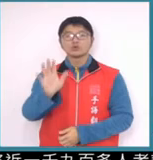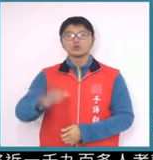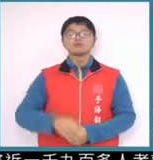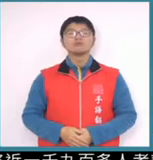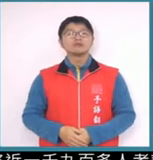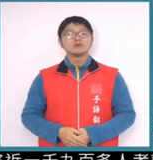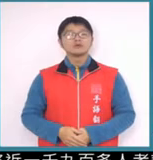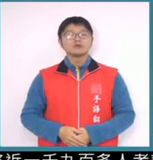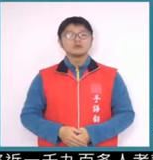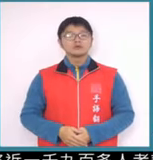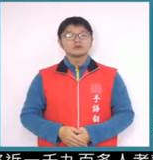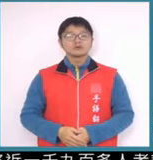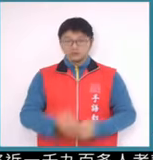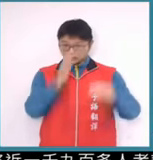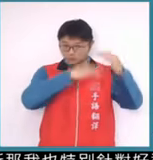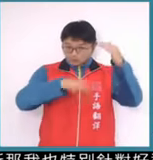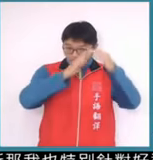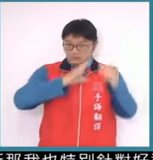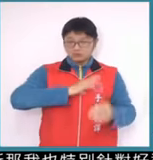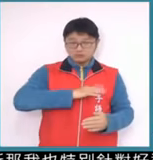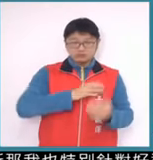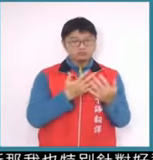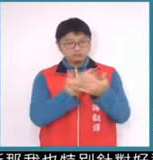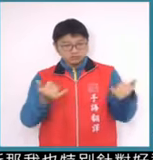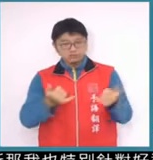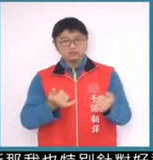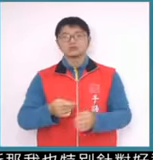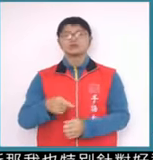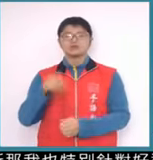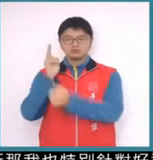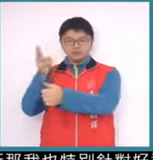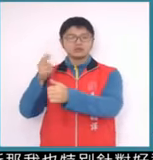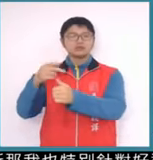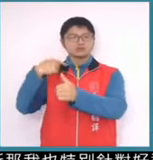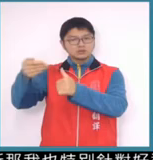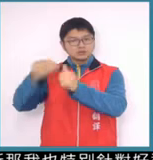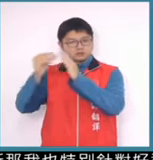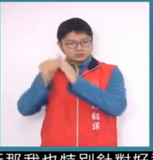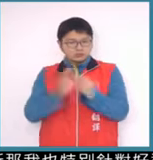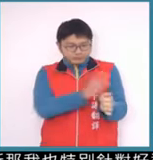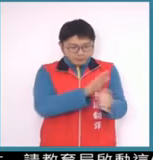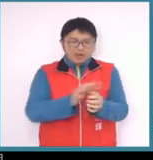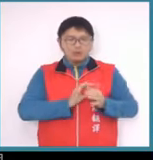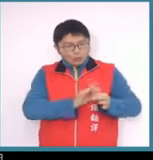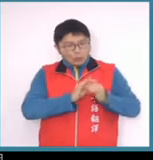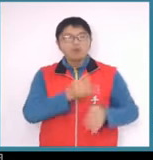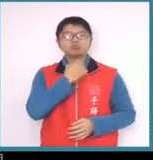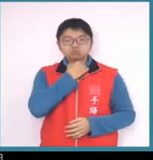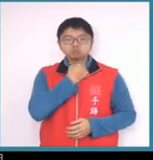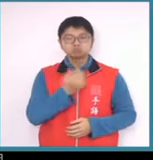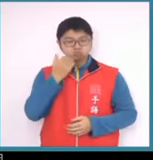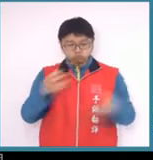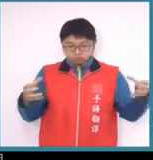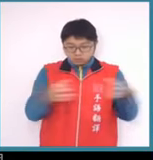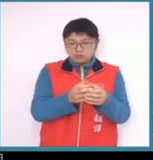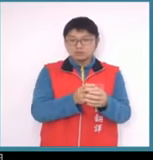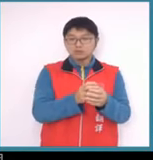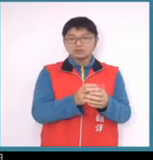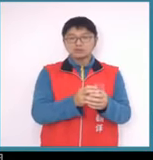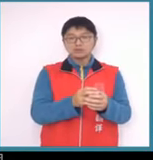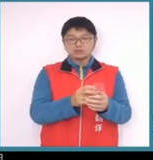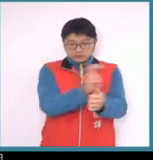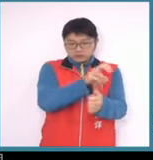的师生，请教育局启动这个关怀专案，要跟这个在集中检疫所或居家隔离的师